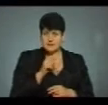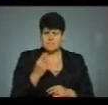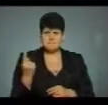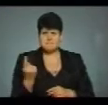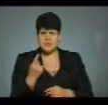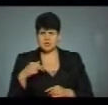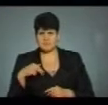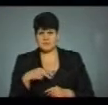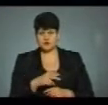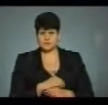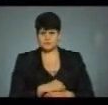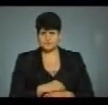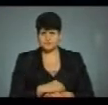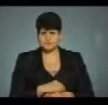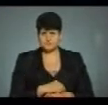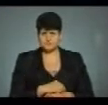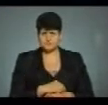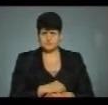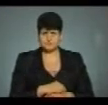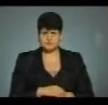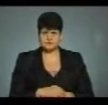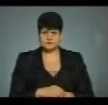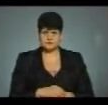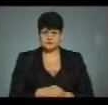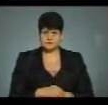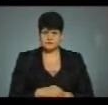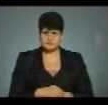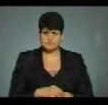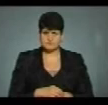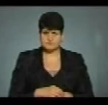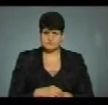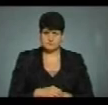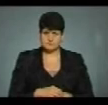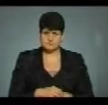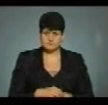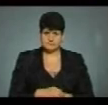перших пішов. Діана Ярошенко, Марта Журавель. Новини на Суспільному. Тернопіль.